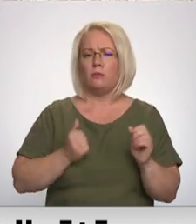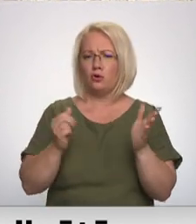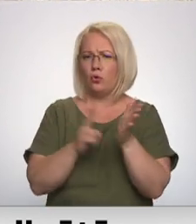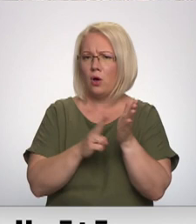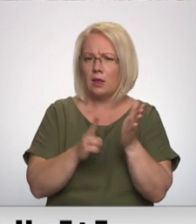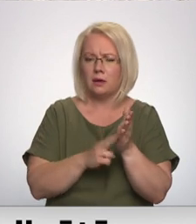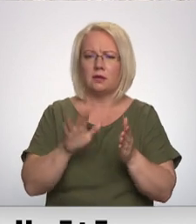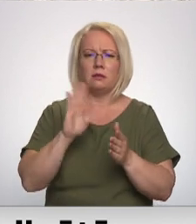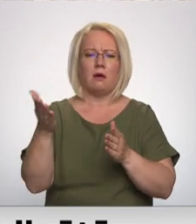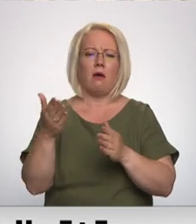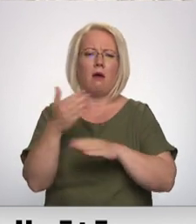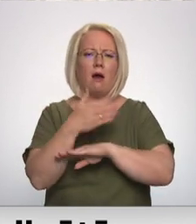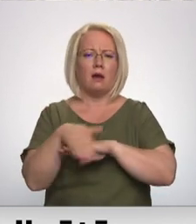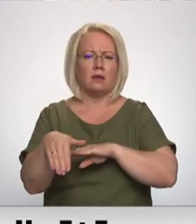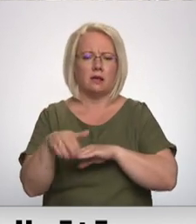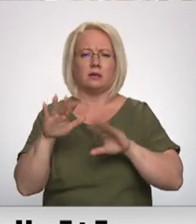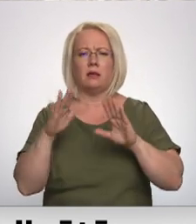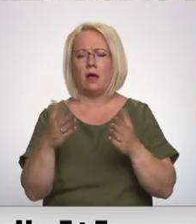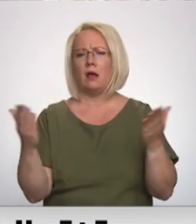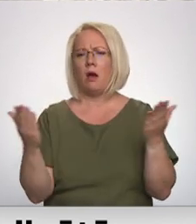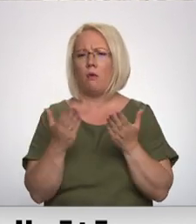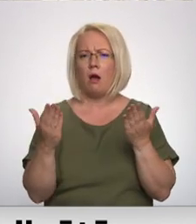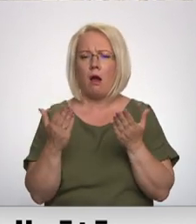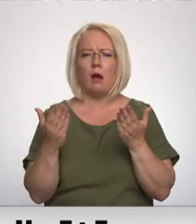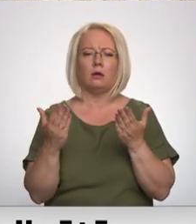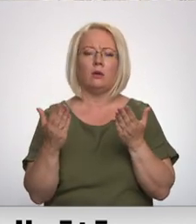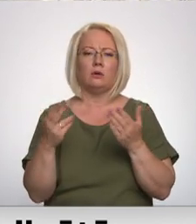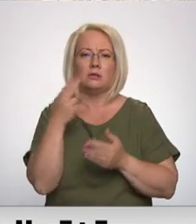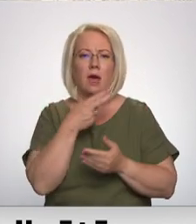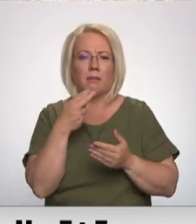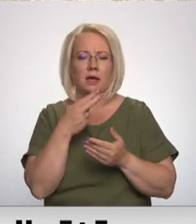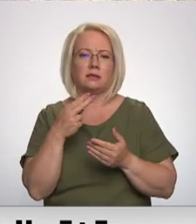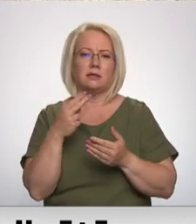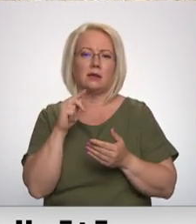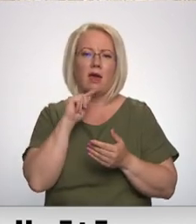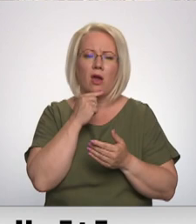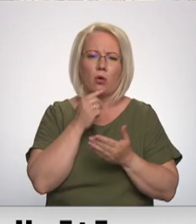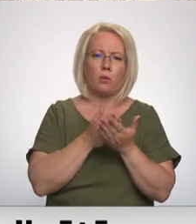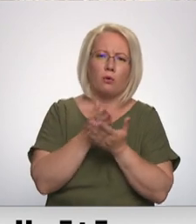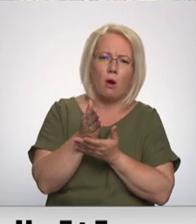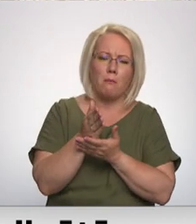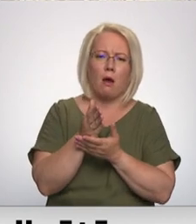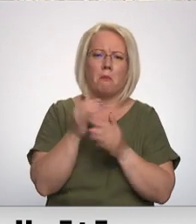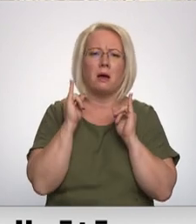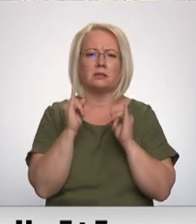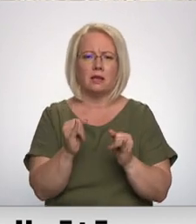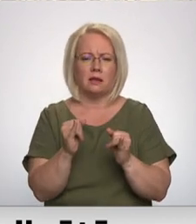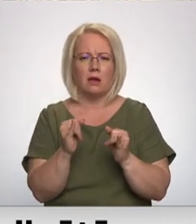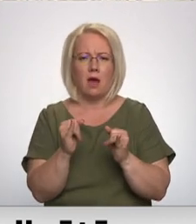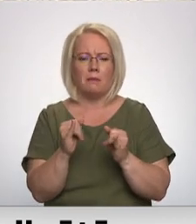nedz adresācijas ziņā, nedz kaut kādu citu, teiksim, saimniecisku ekonomisku ziņā